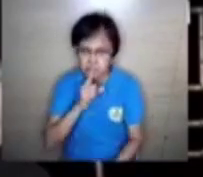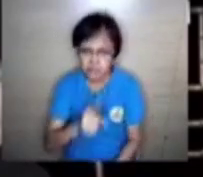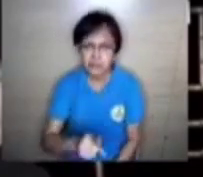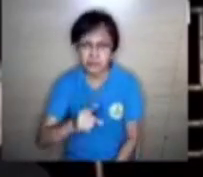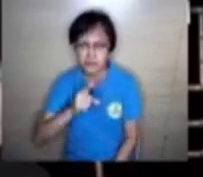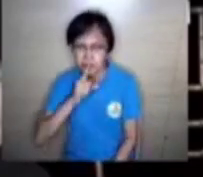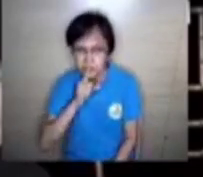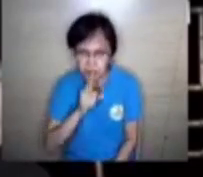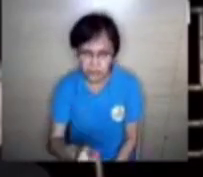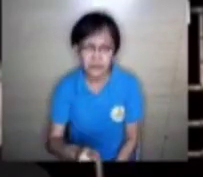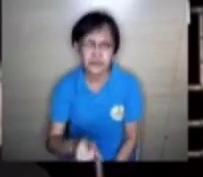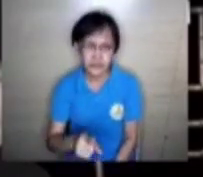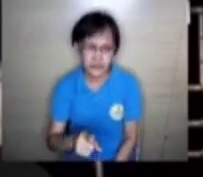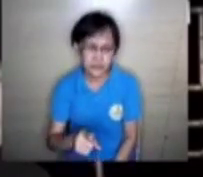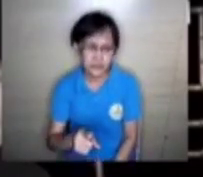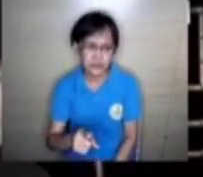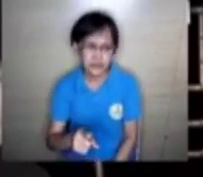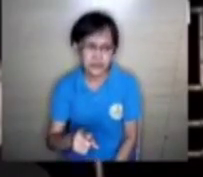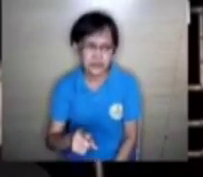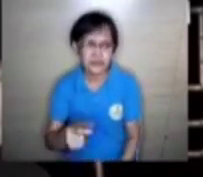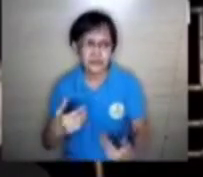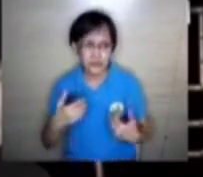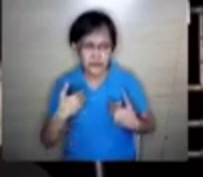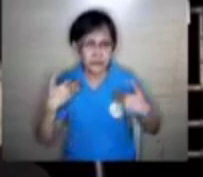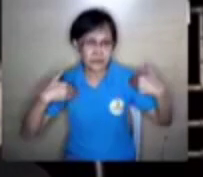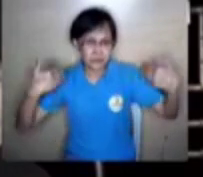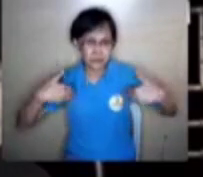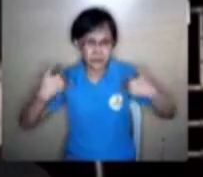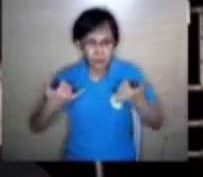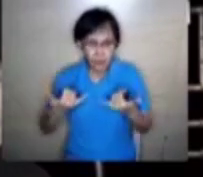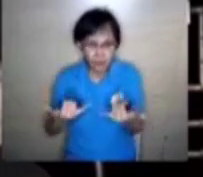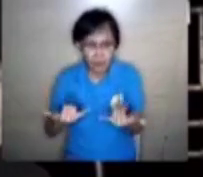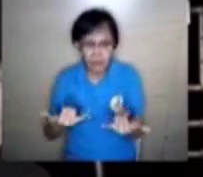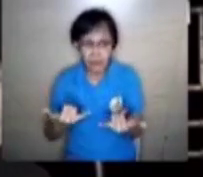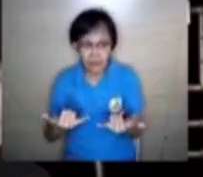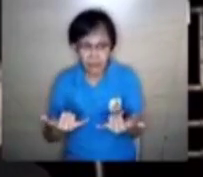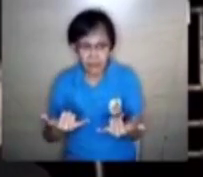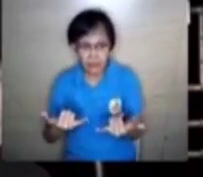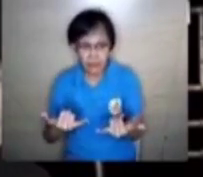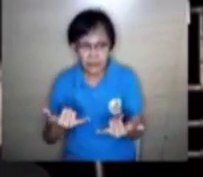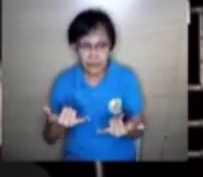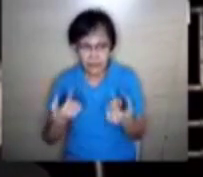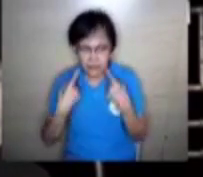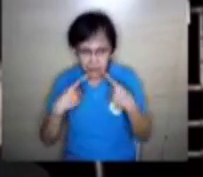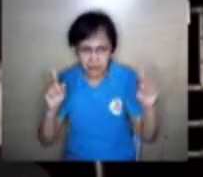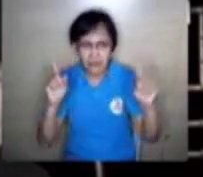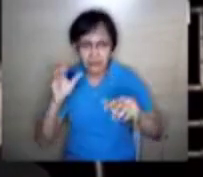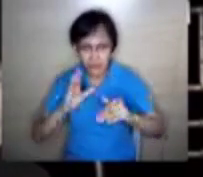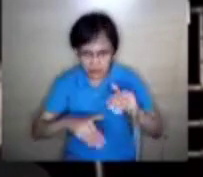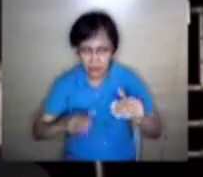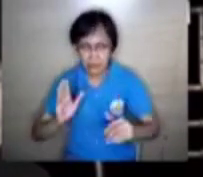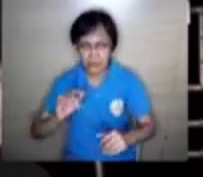sigurado ako, na ang mga kabataan ngayon ay magiging mas magaling pa kaysa sa atin.